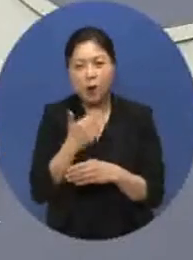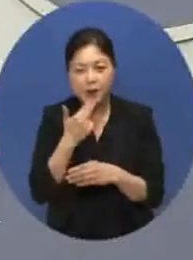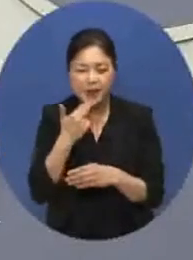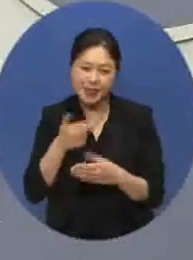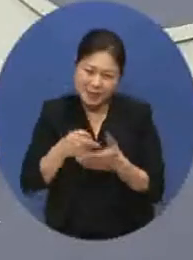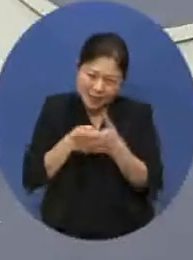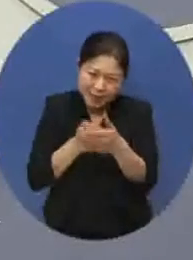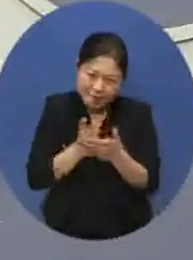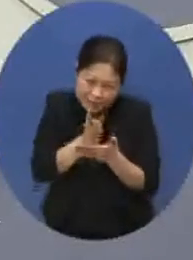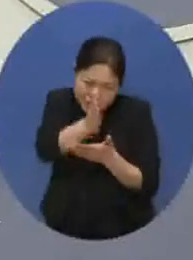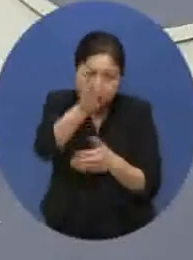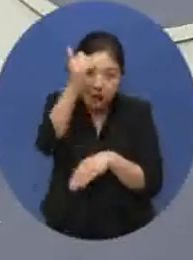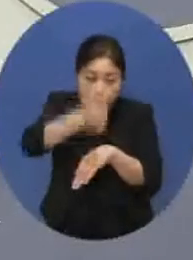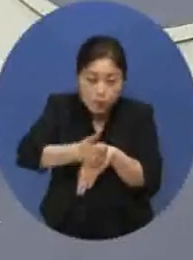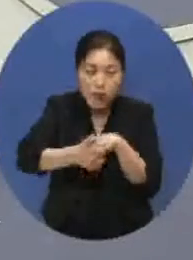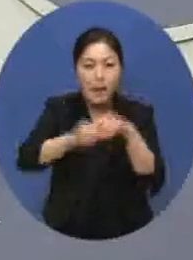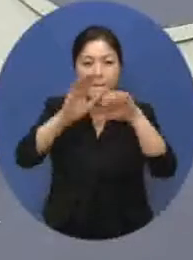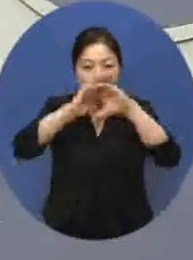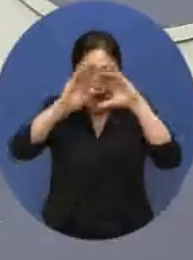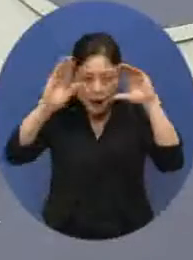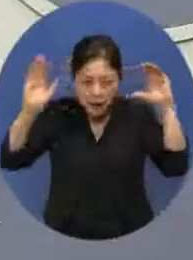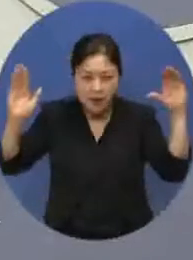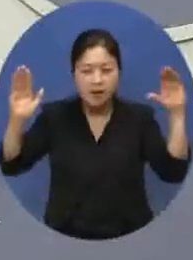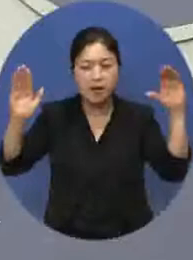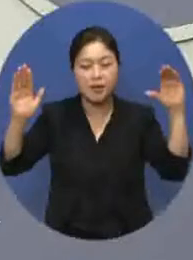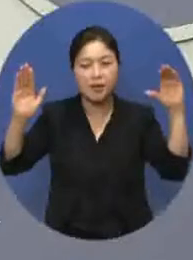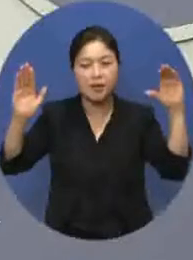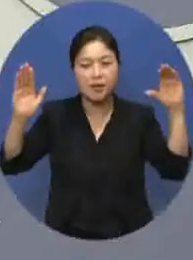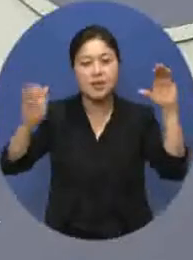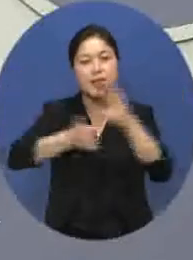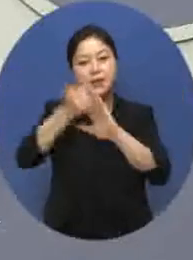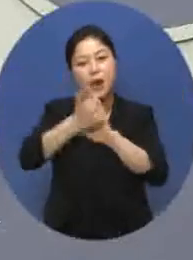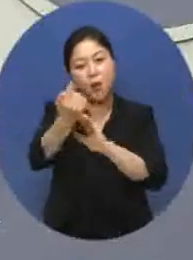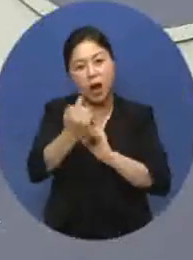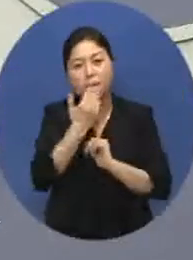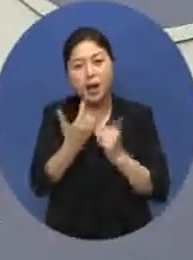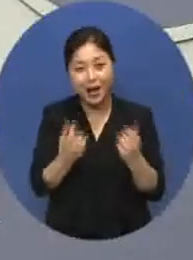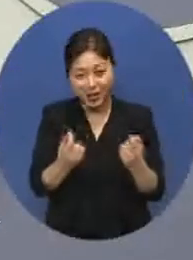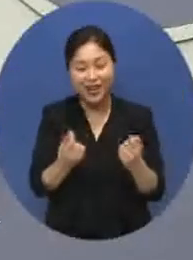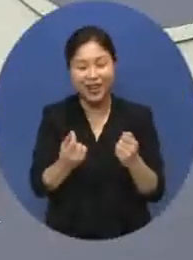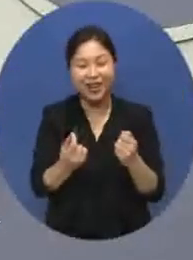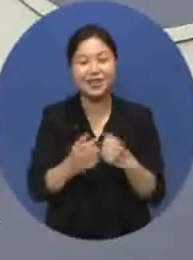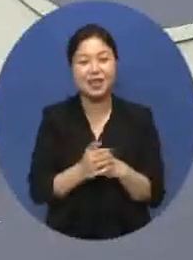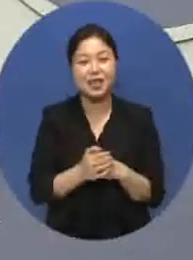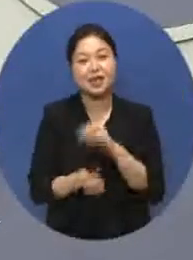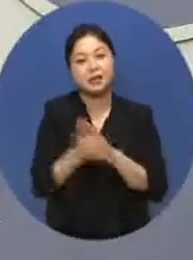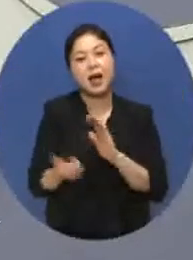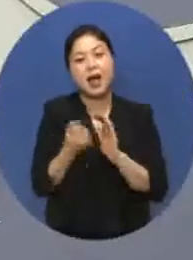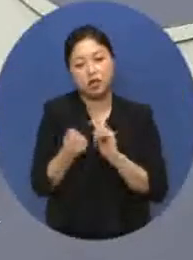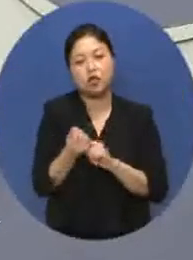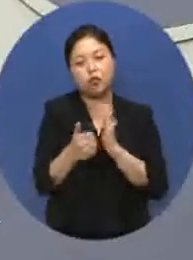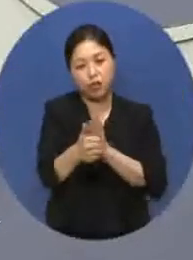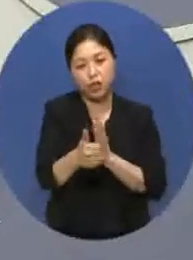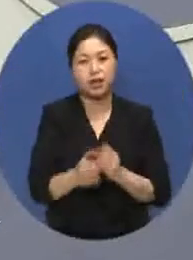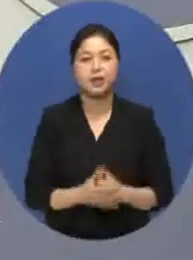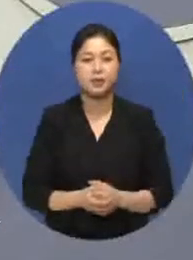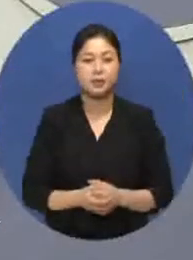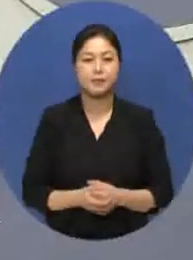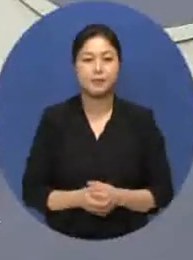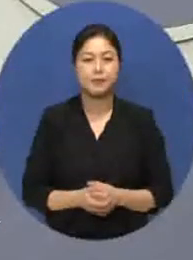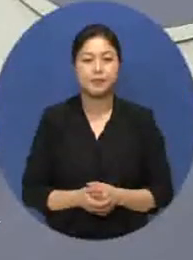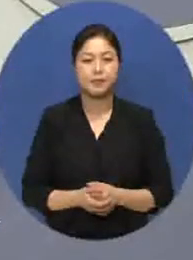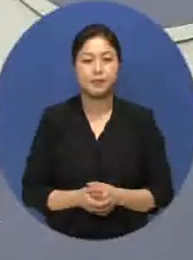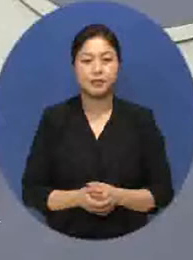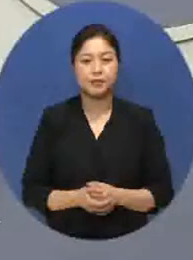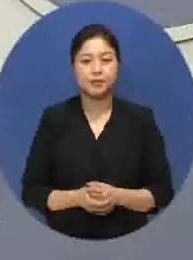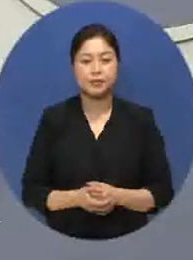훨씬 밝은 내일이 있을 거라고 생각을 해서 희망하지만 가십사 이렇게 말씀드려서 드리고 싶고 그런